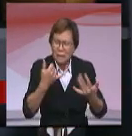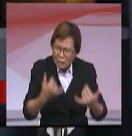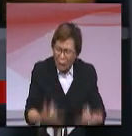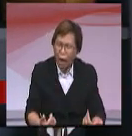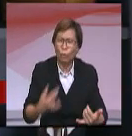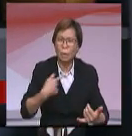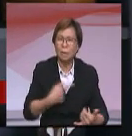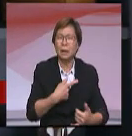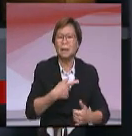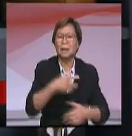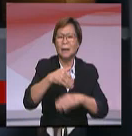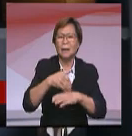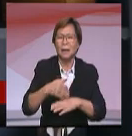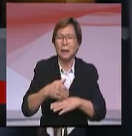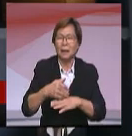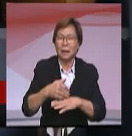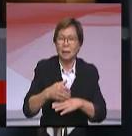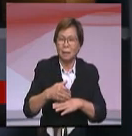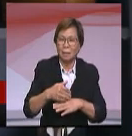mobilize untuk membuka